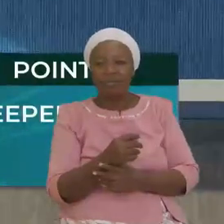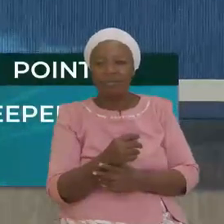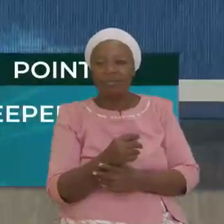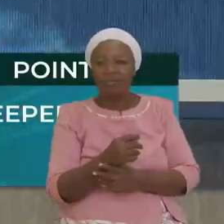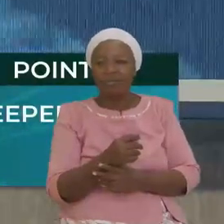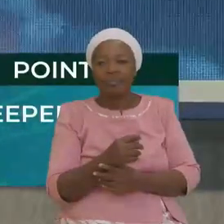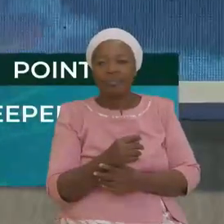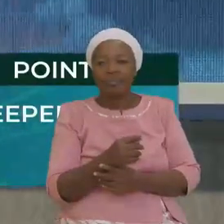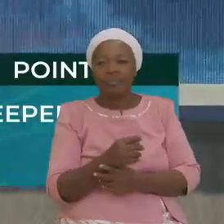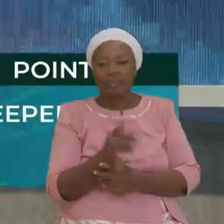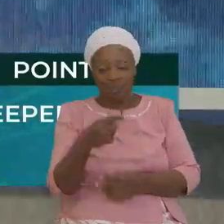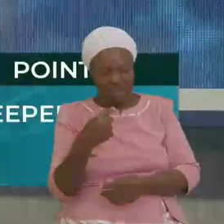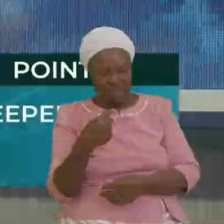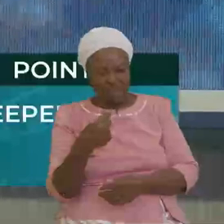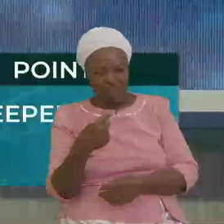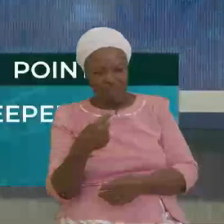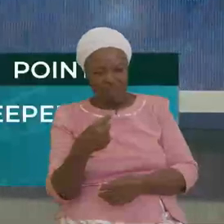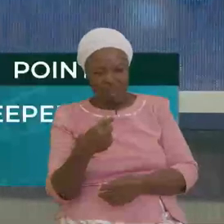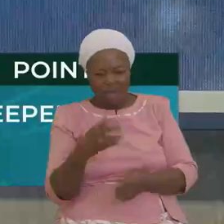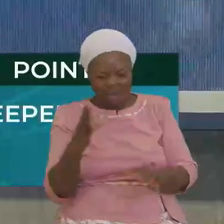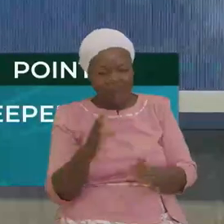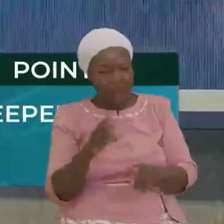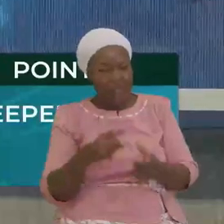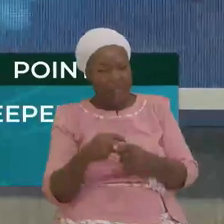avec cette eau contaminée.